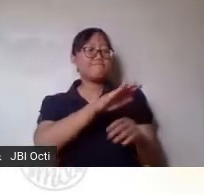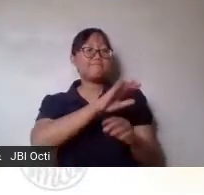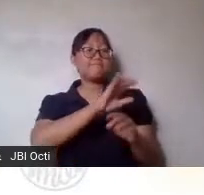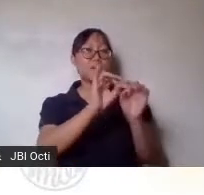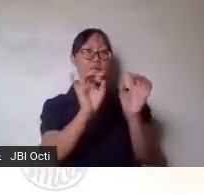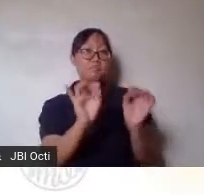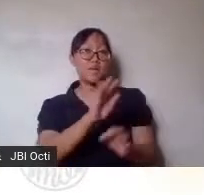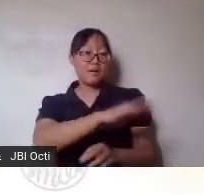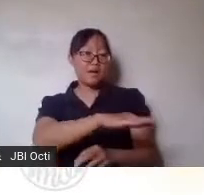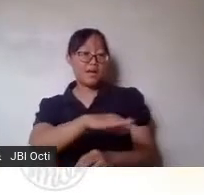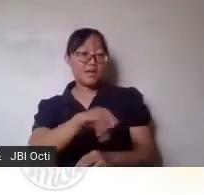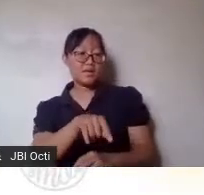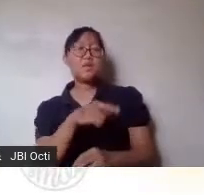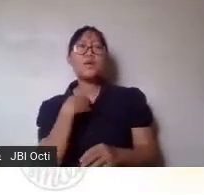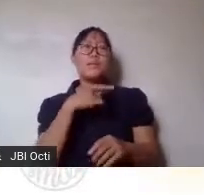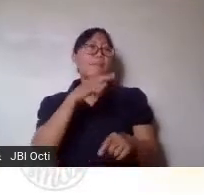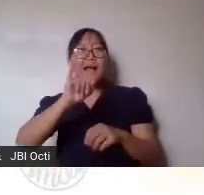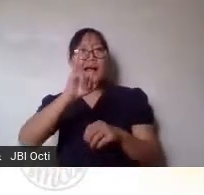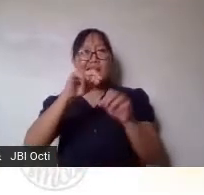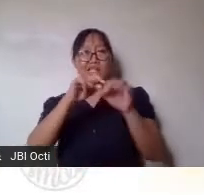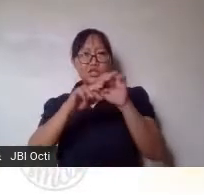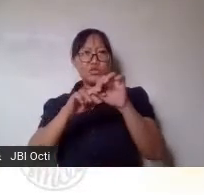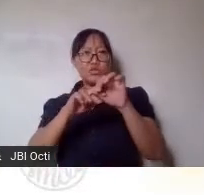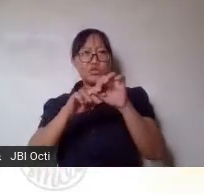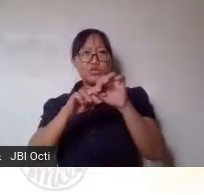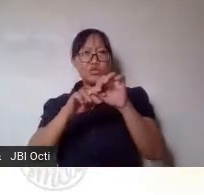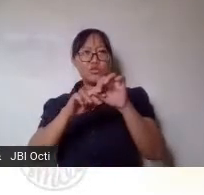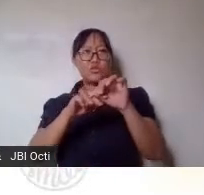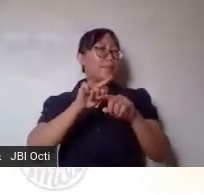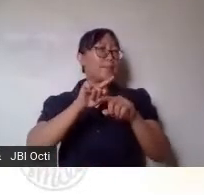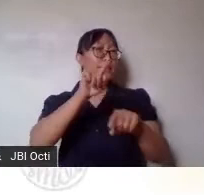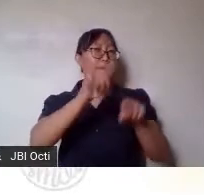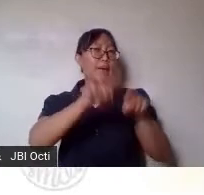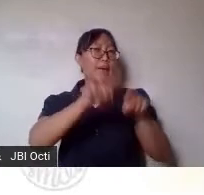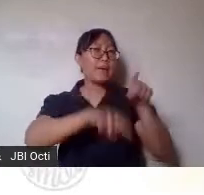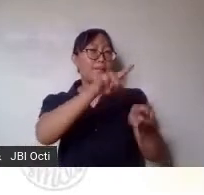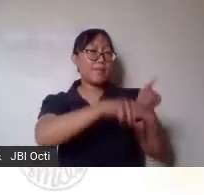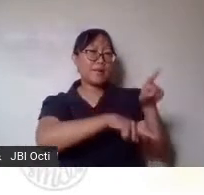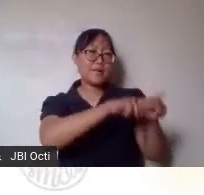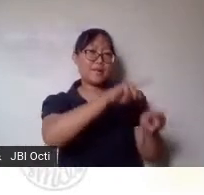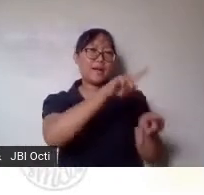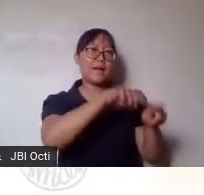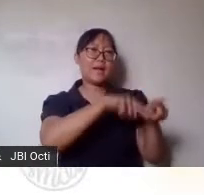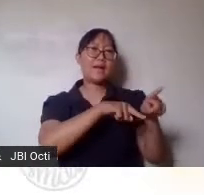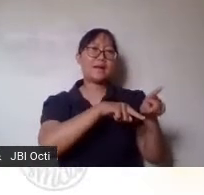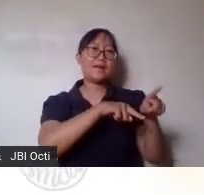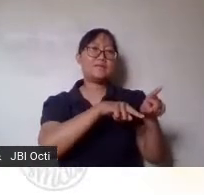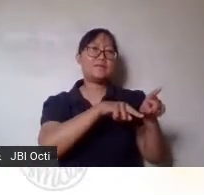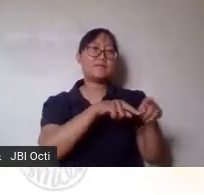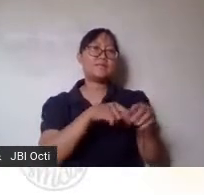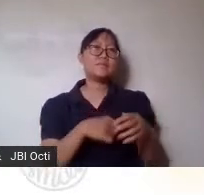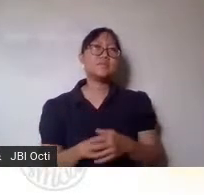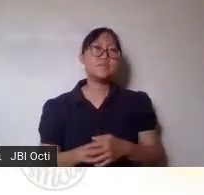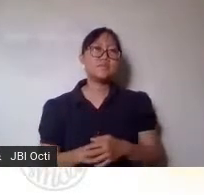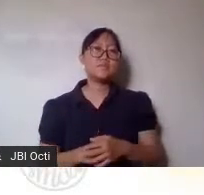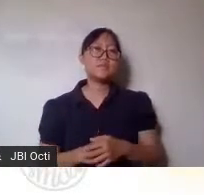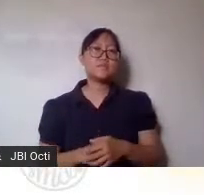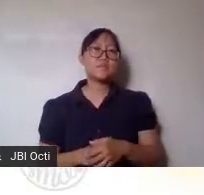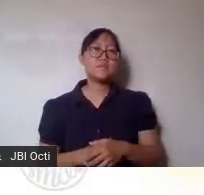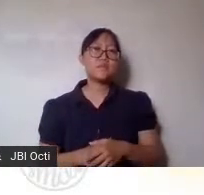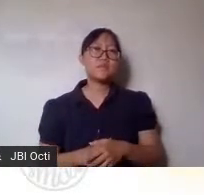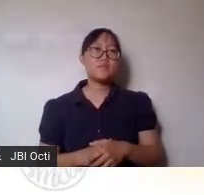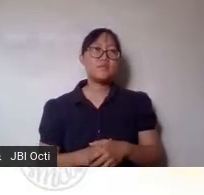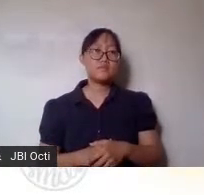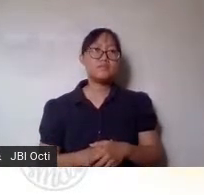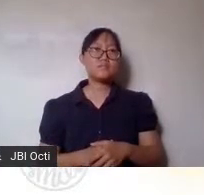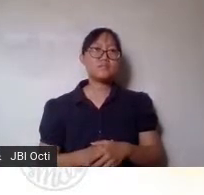berbeda-beda. Jadi antara satu kelainan dengan kelainan tersebut berbeda-beda, dan kita tahu anak-anak ini kalau